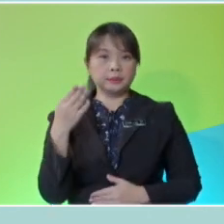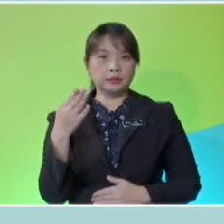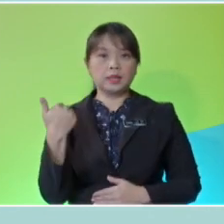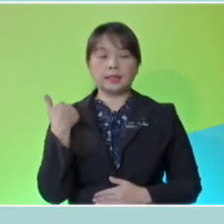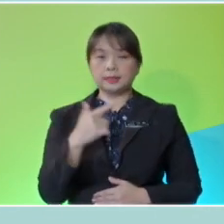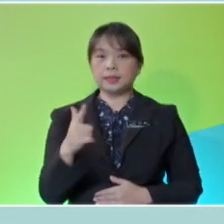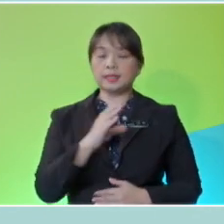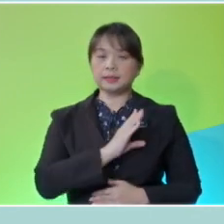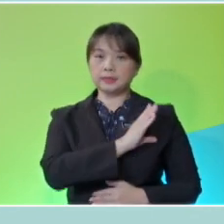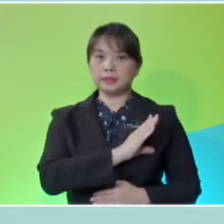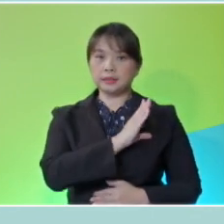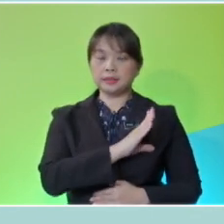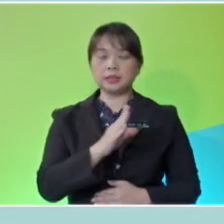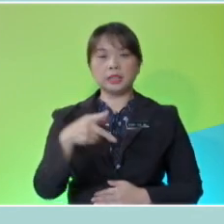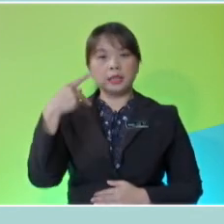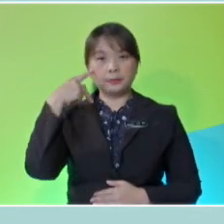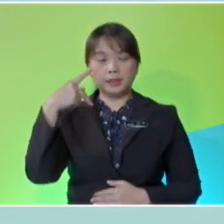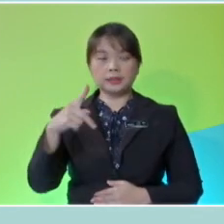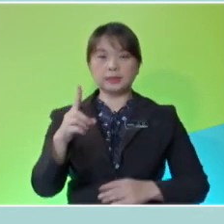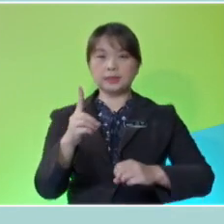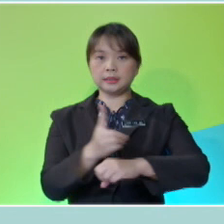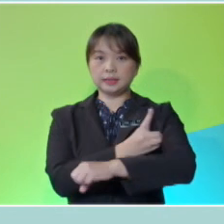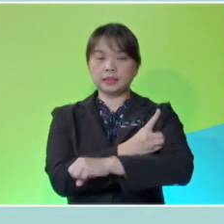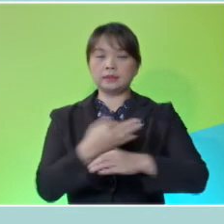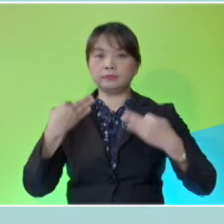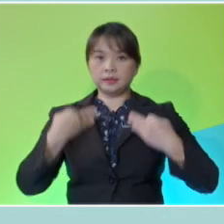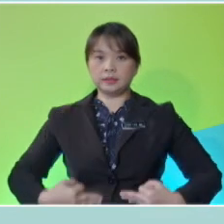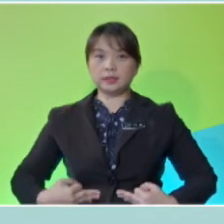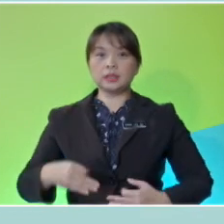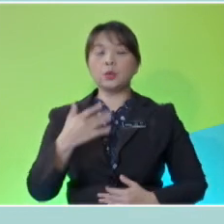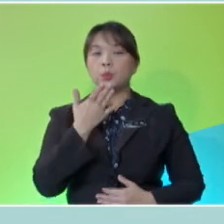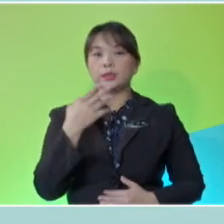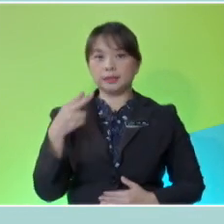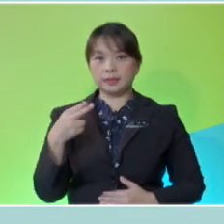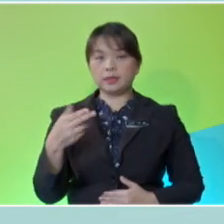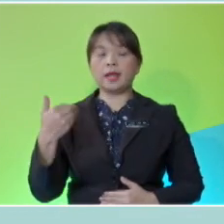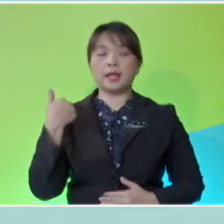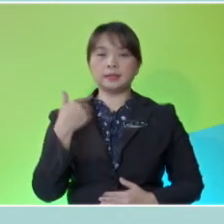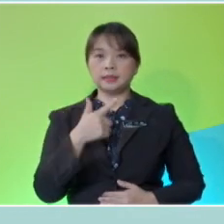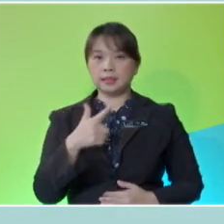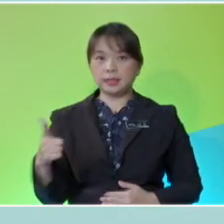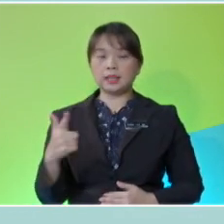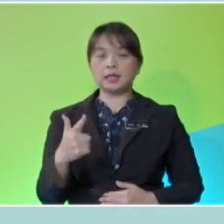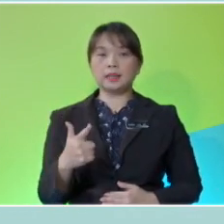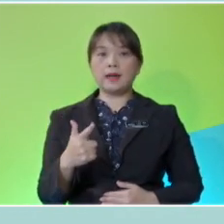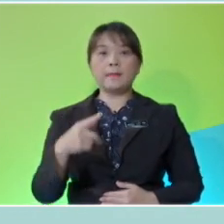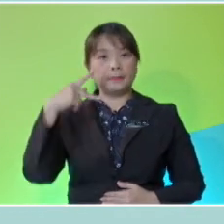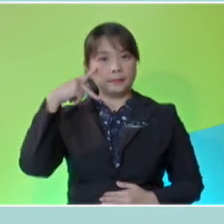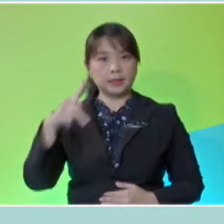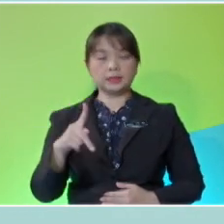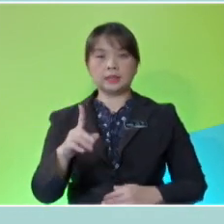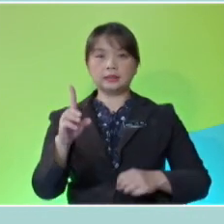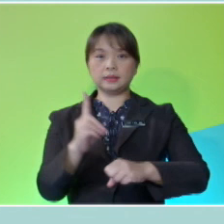ciri-ciri panah darat fisika dimana bagian yang berwarna hijau adalah ciri-ciri Panda darat budaya Oke Coba kita lihat dulu